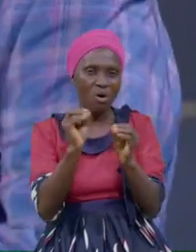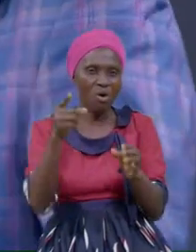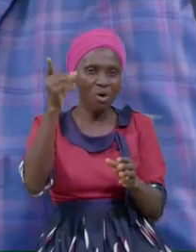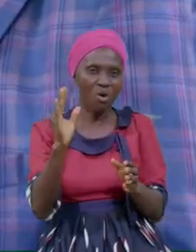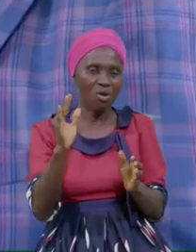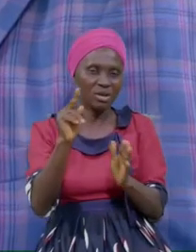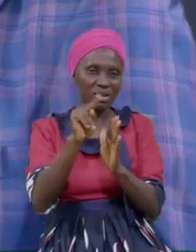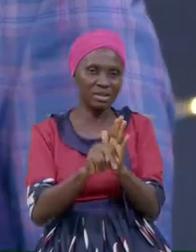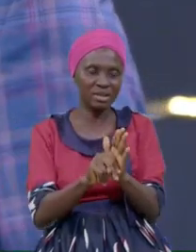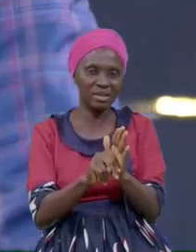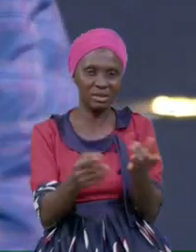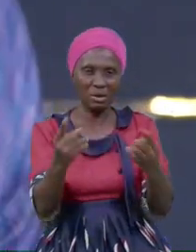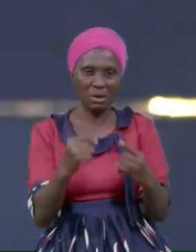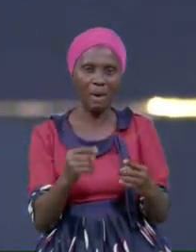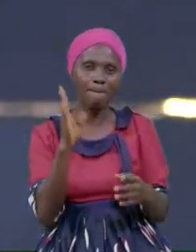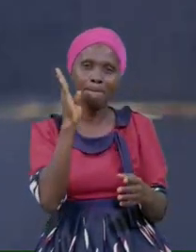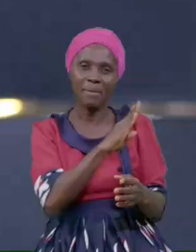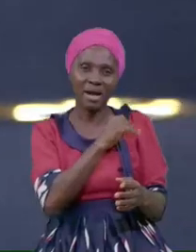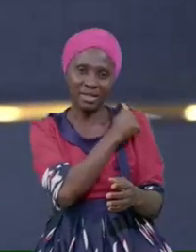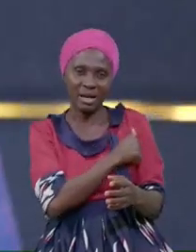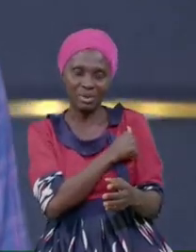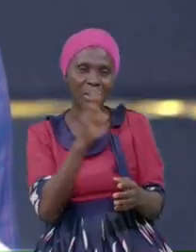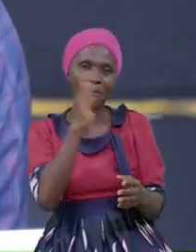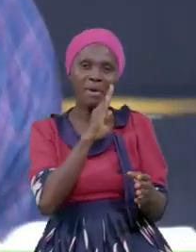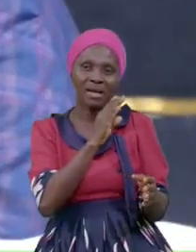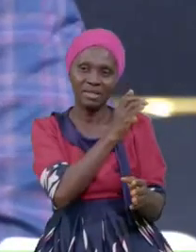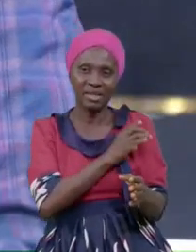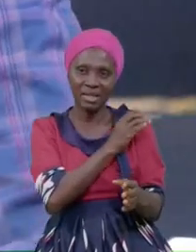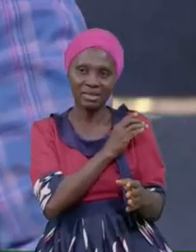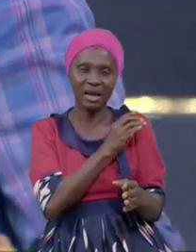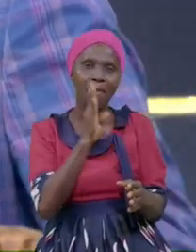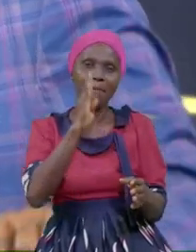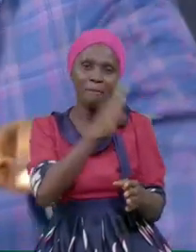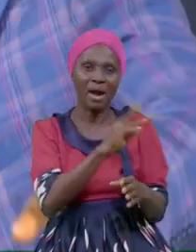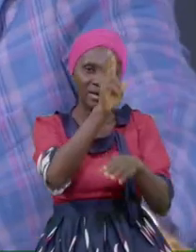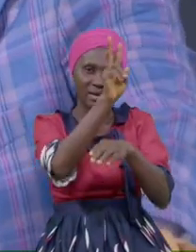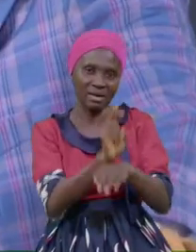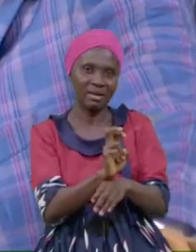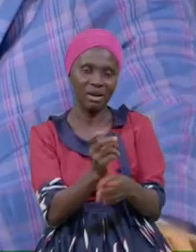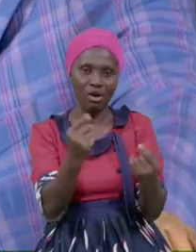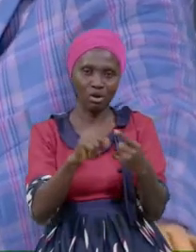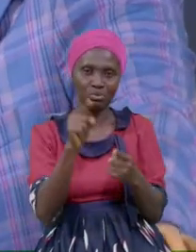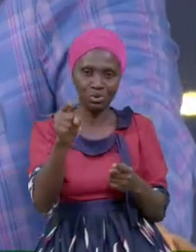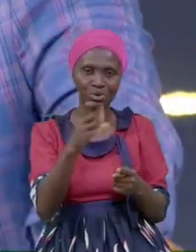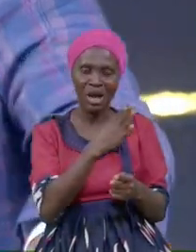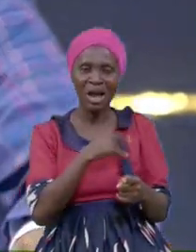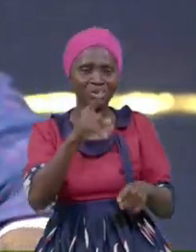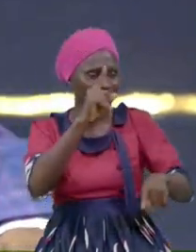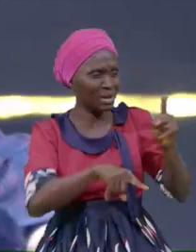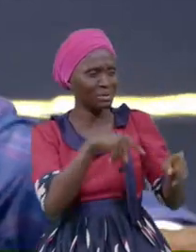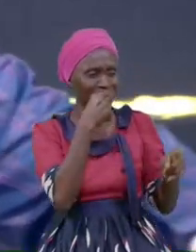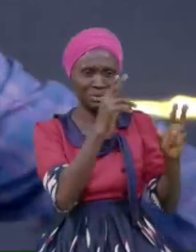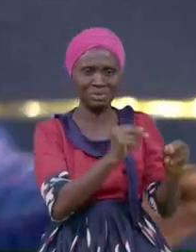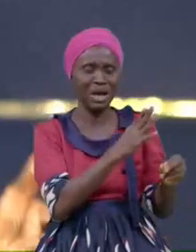Les mauvaises habitudes viennent et elles restent. Et toutes ces choses qui tournent notre cerveau, qui tournent nos